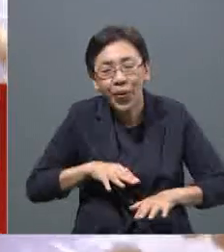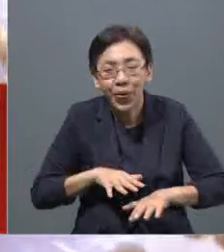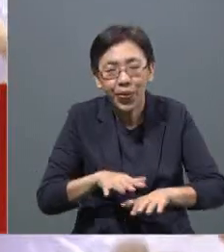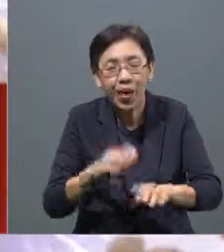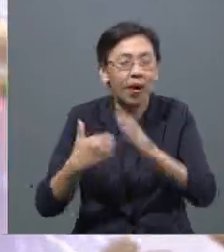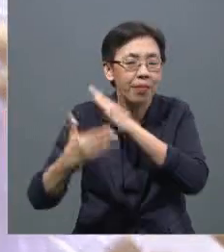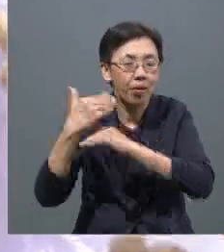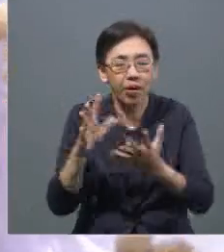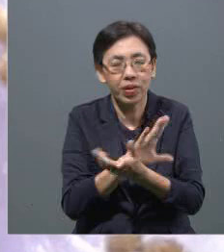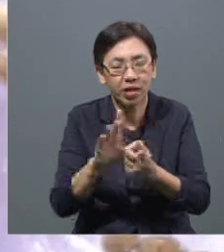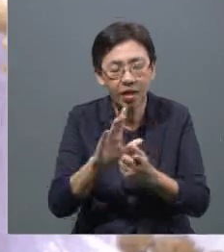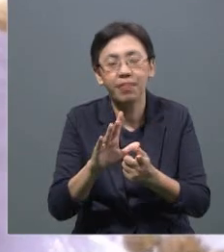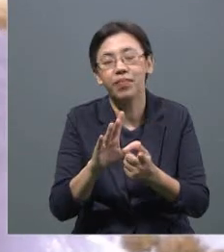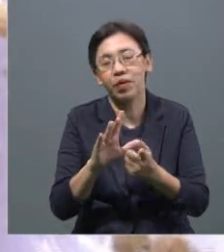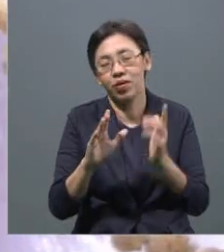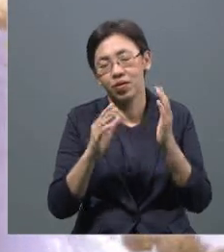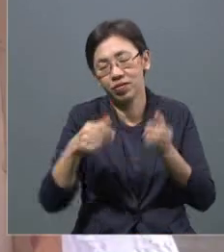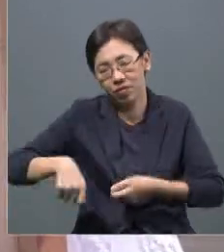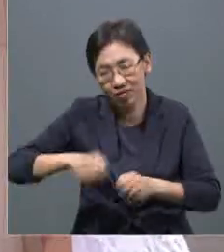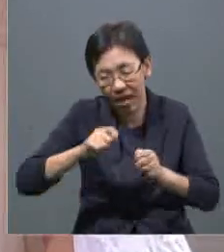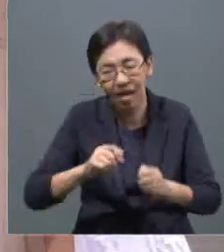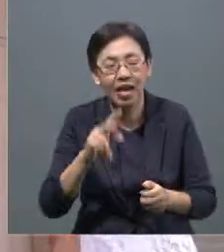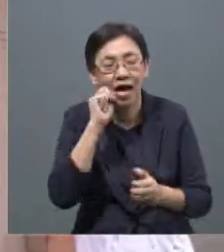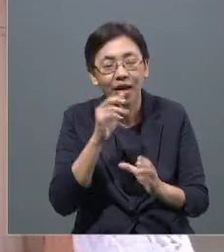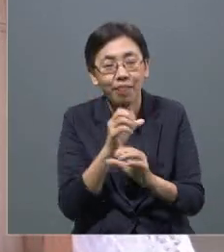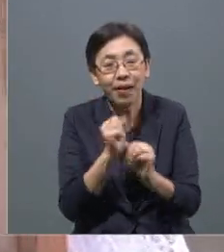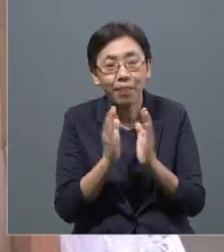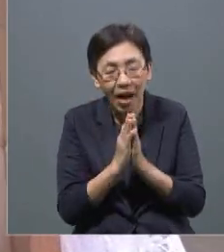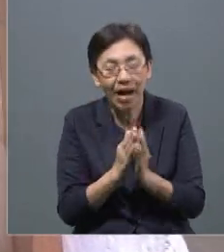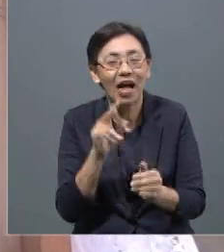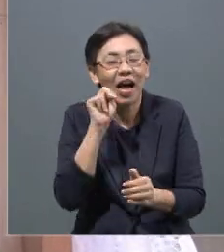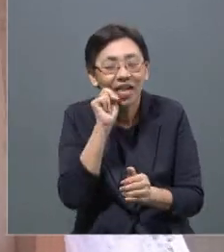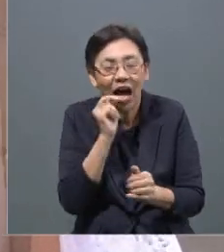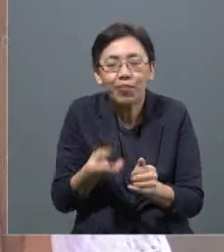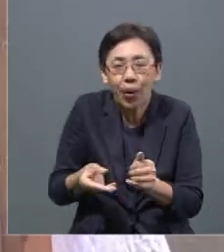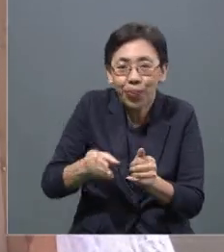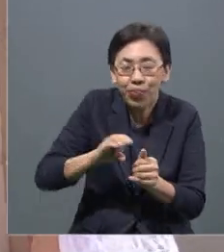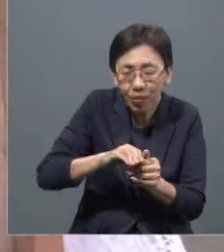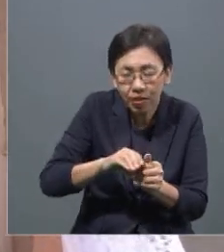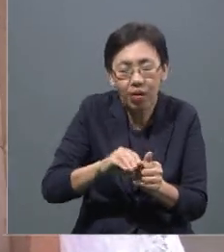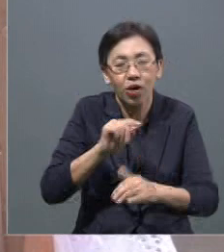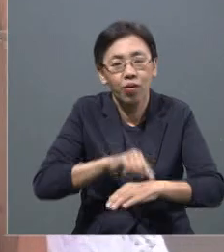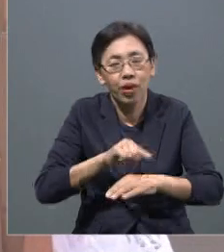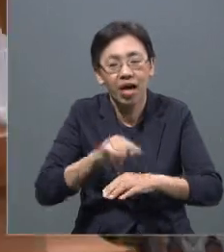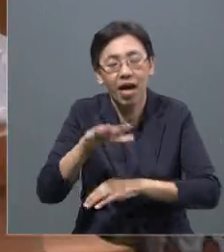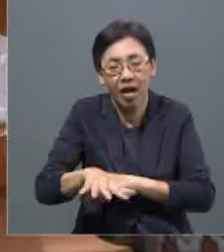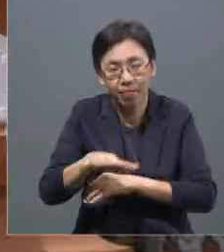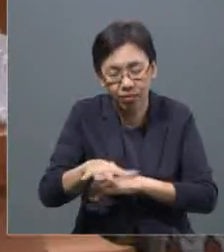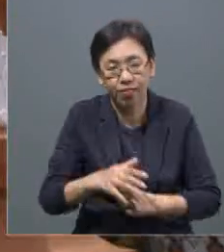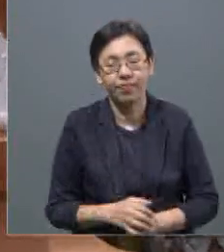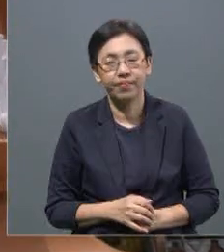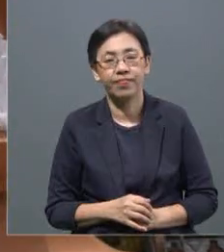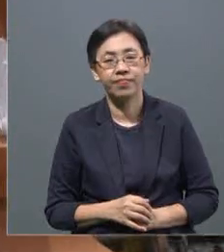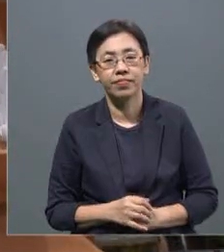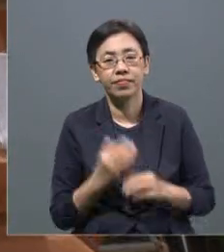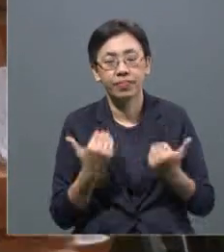งกรานต์พิธีเจริญพระพุทธมนต์นะครับพิธีส่งน้ำพระพุทธพระรับองค์จริงนะครับในเวลา17นาฬิกาในขณะ